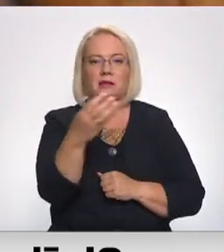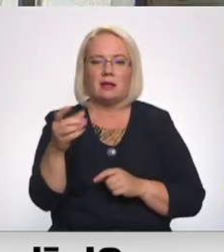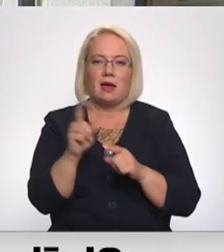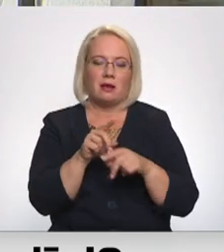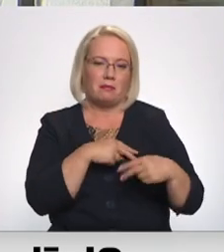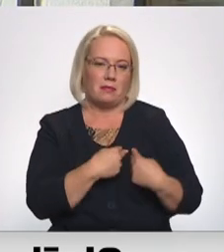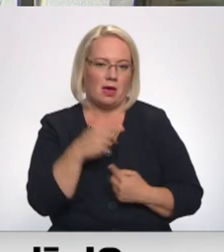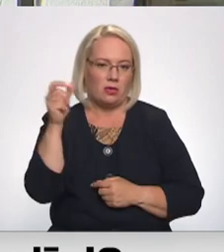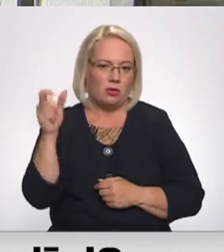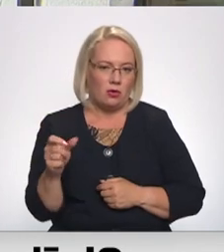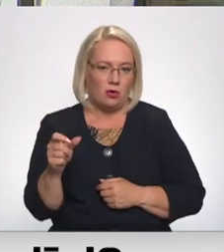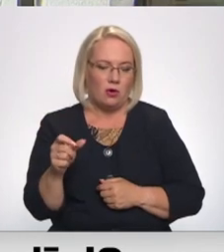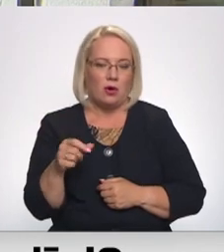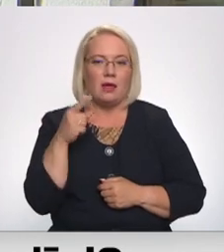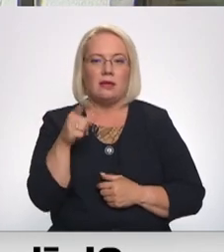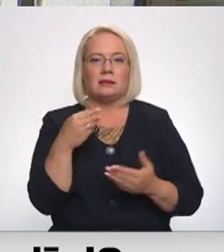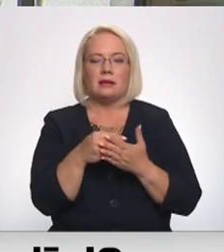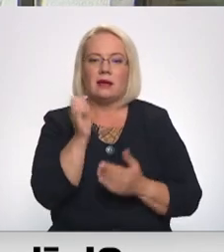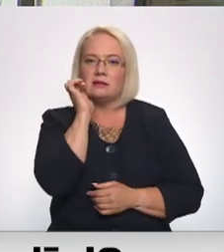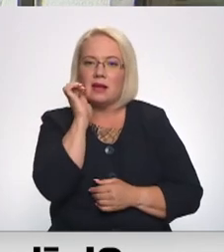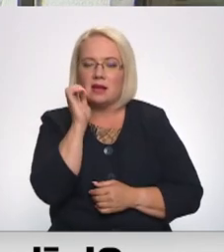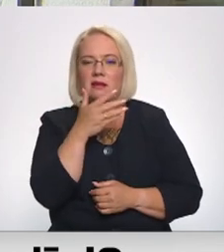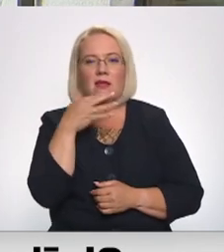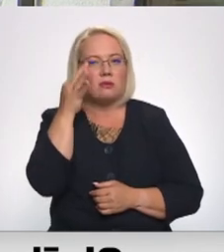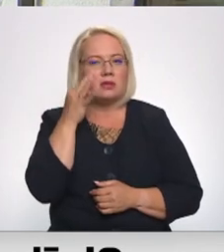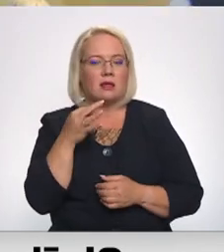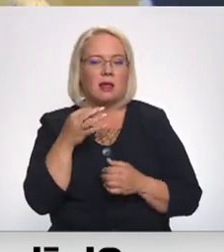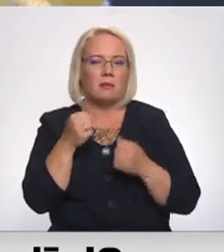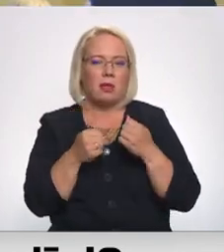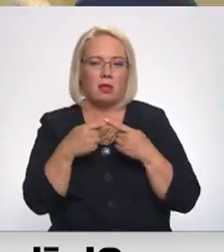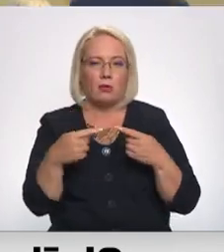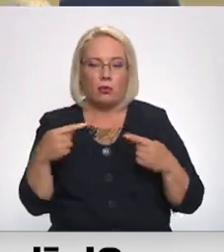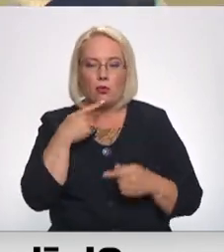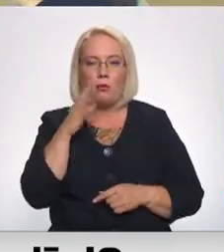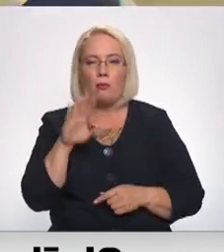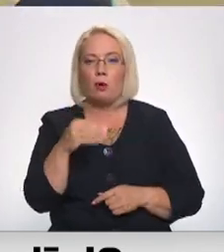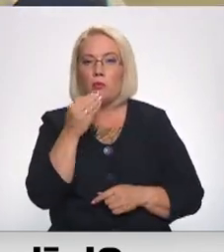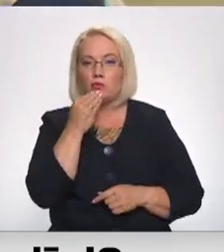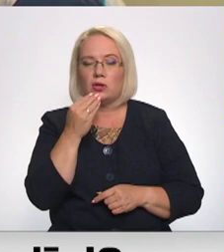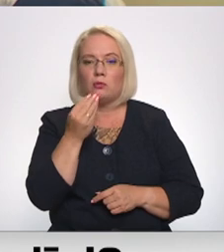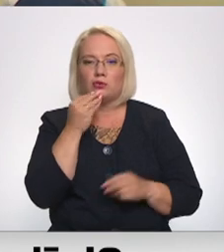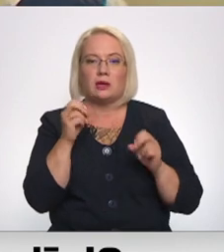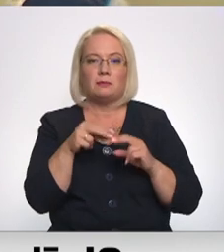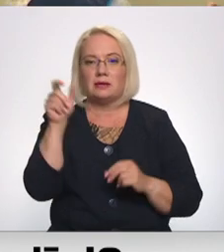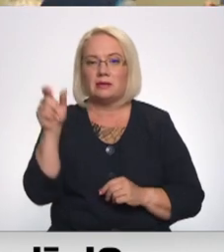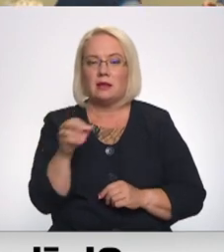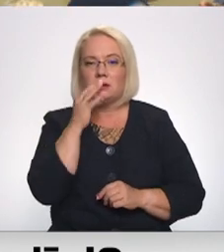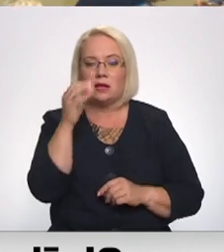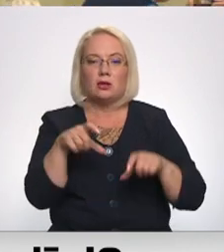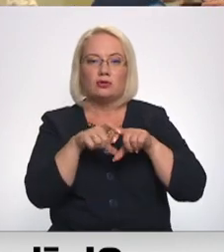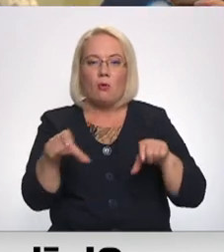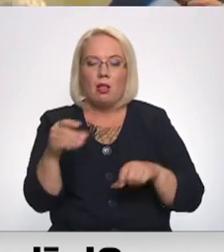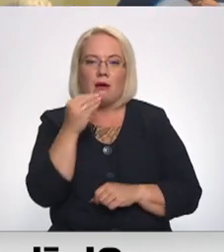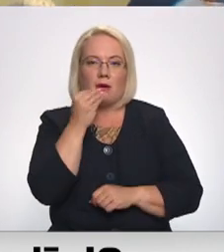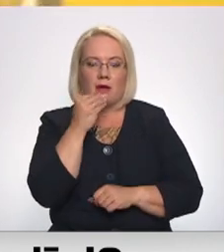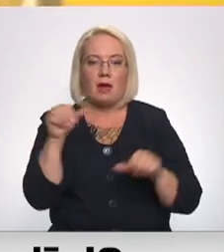biedru. Uzkodās derēs arī rieksti vai nesaldināti piena produkti. Runājot par pusdienām, uzturas speciālisti norāda, skolā tās ir jāēd.